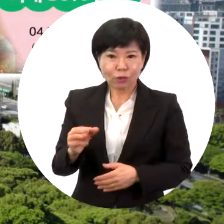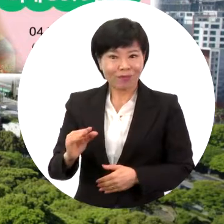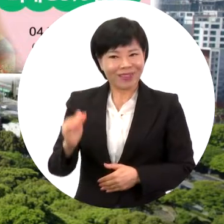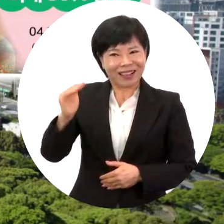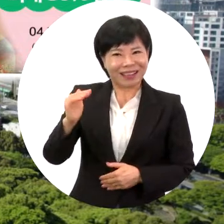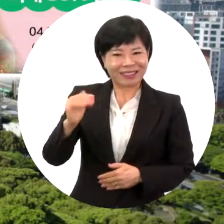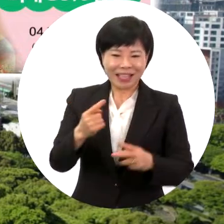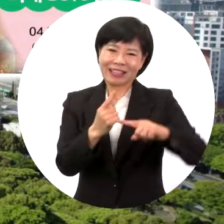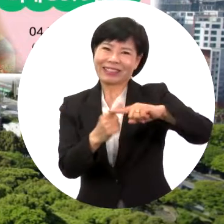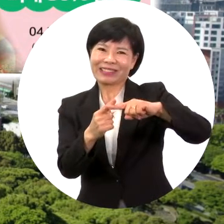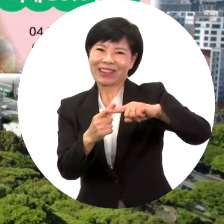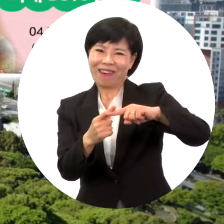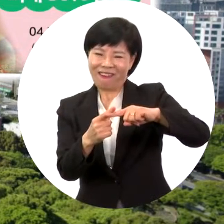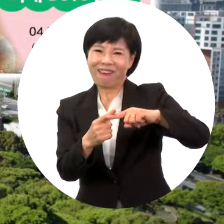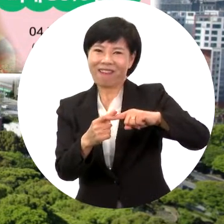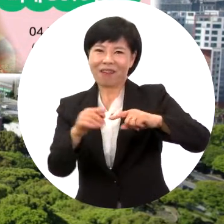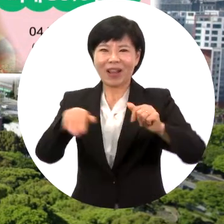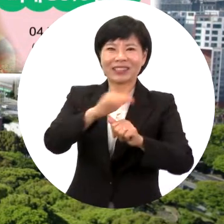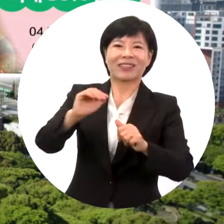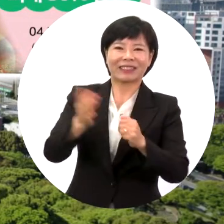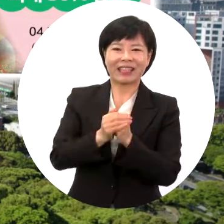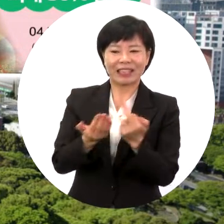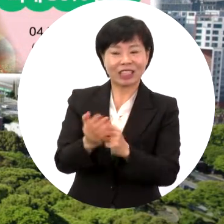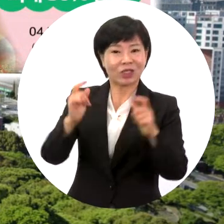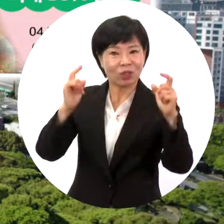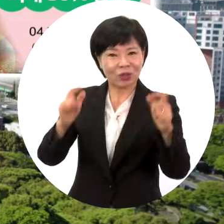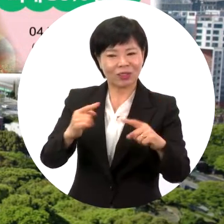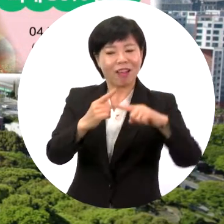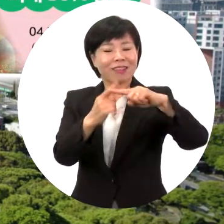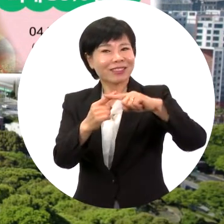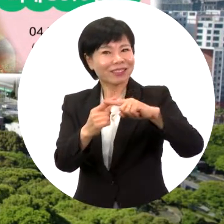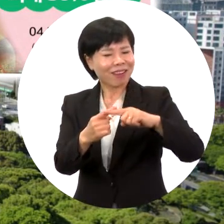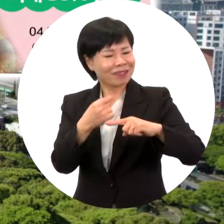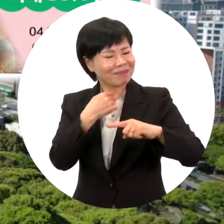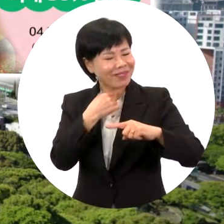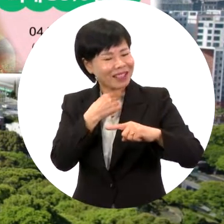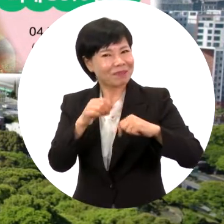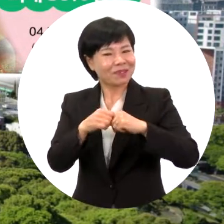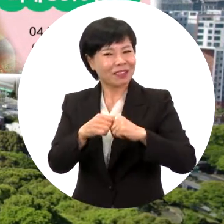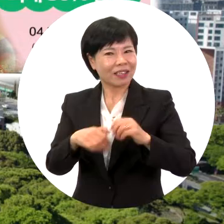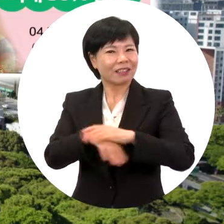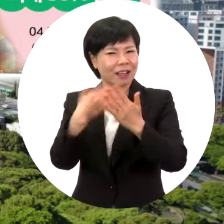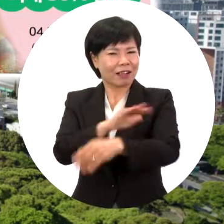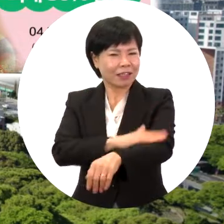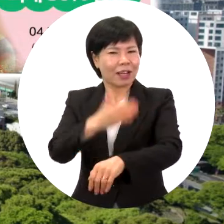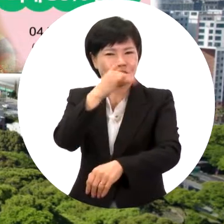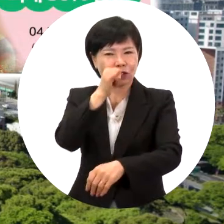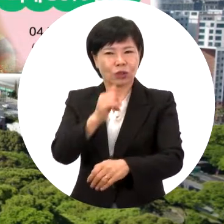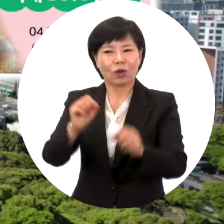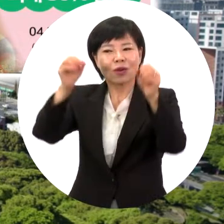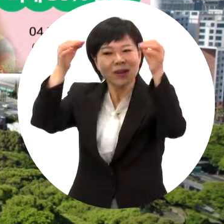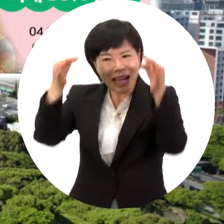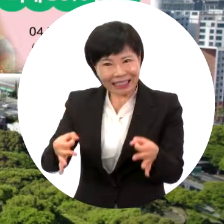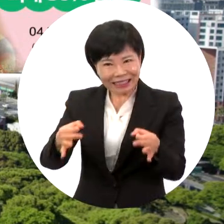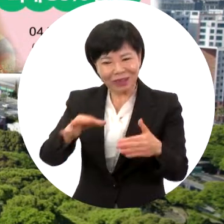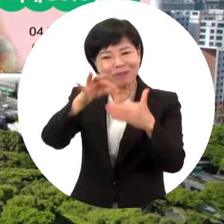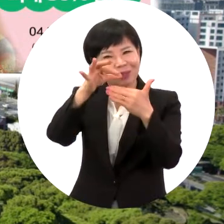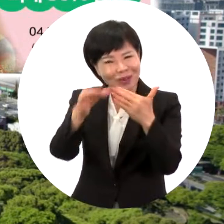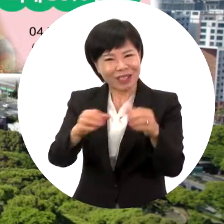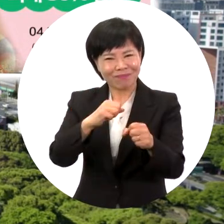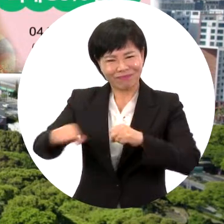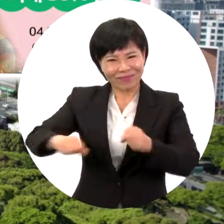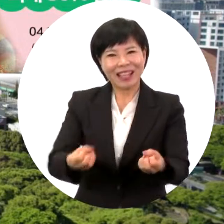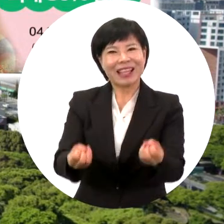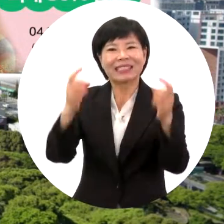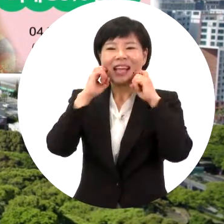등 긍정 신호가 나타나고 있는데요. 제주도는 긍정 신호가 더욱 탄력을 받을 수 있도록 할인 이벤트 및 증정품